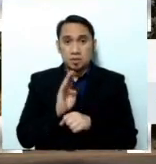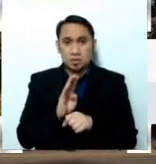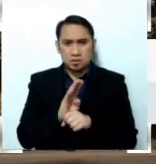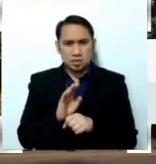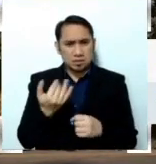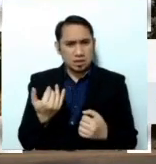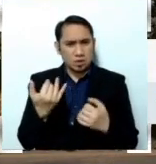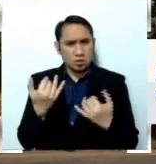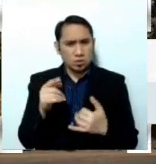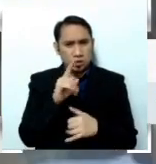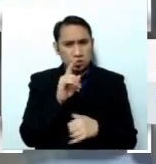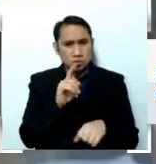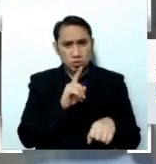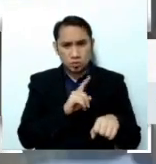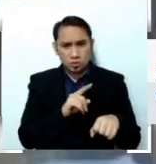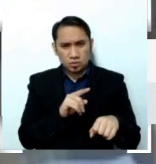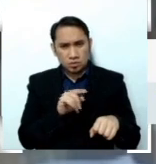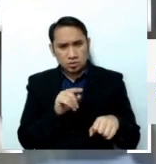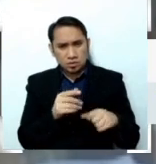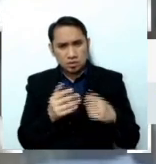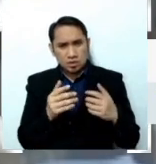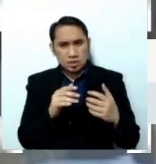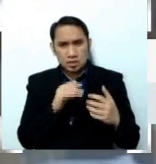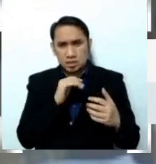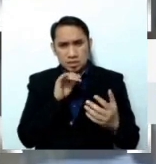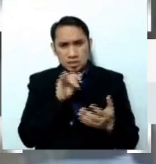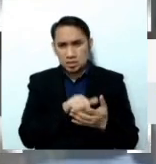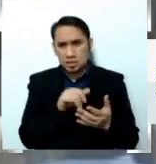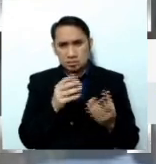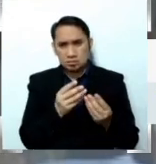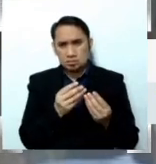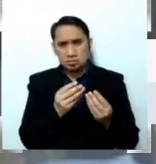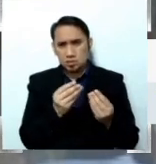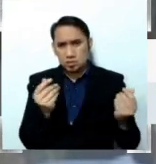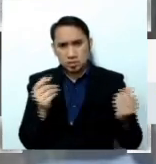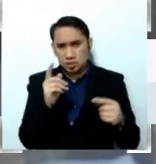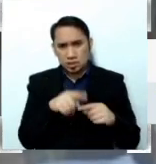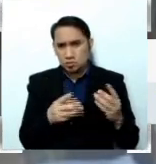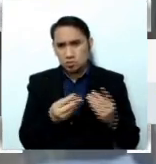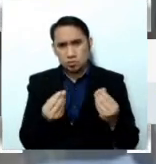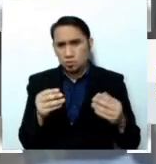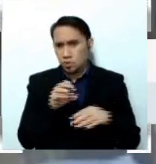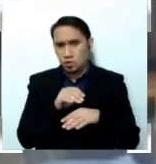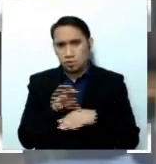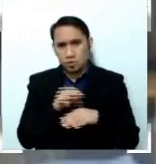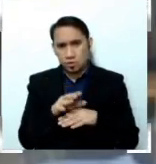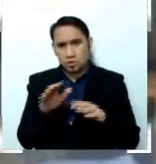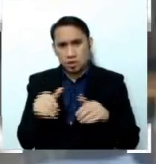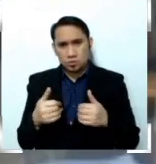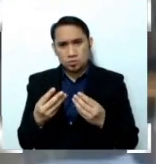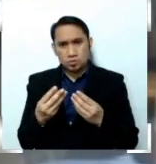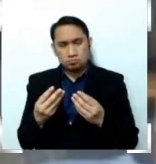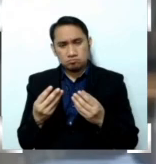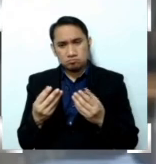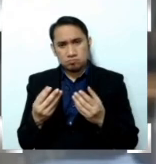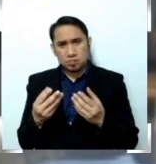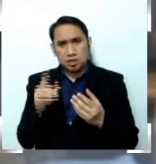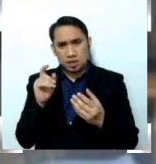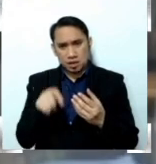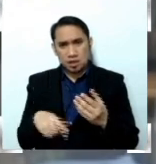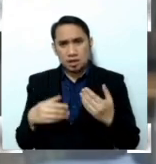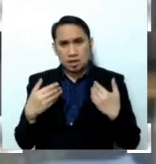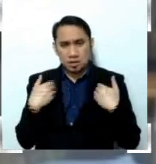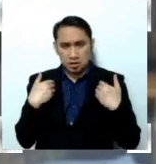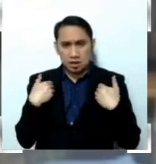iginiit na hindi matutugunan ng resolusyon ang epekto ng pandemya sa ating ekonomiya dahil kailangan ng katapat na panukala sa